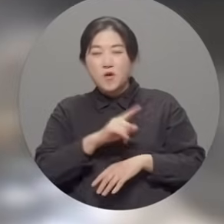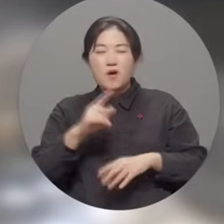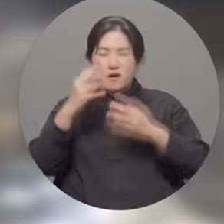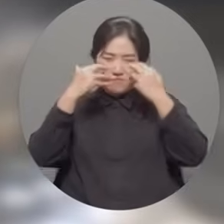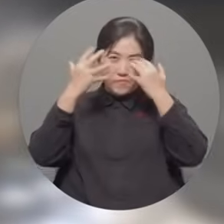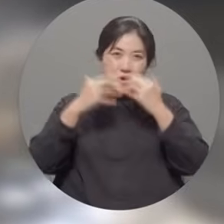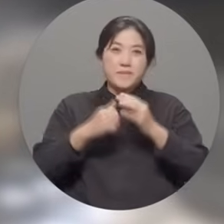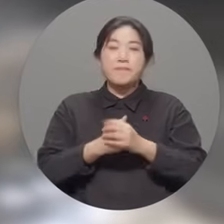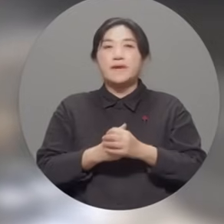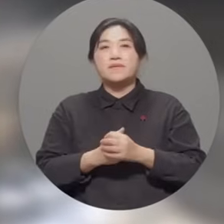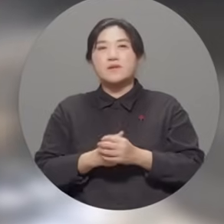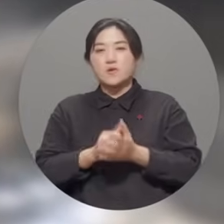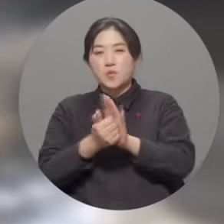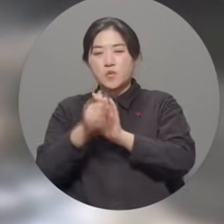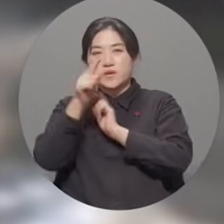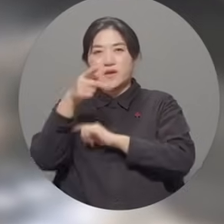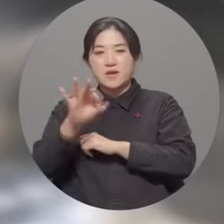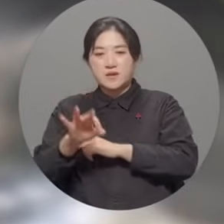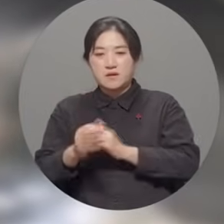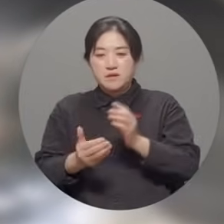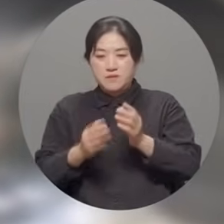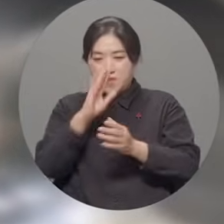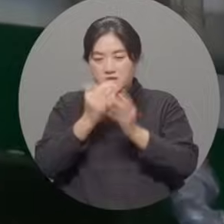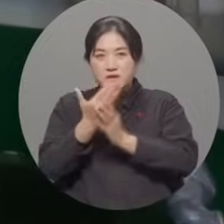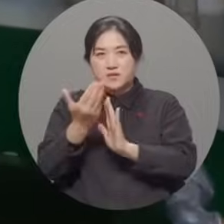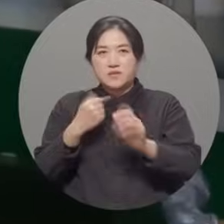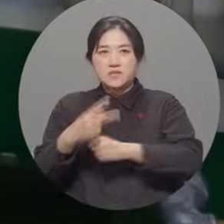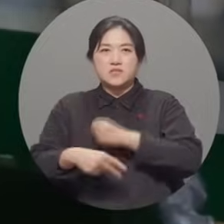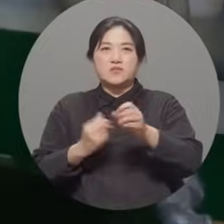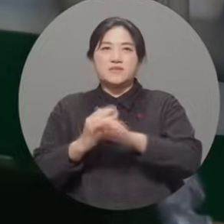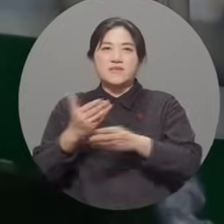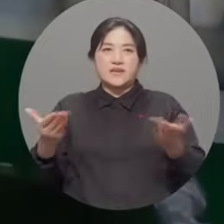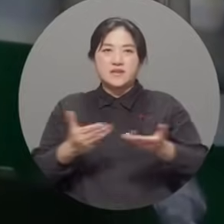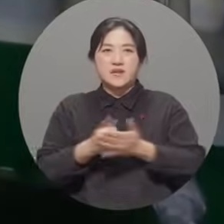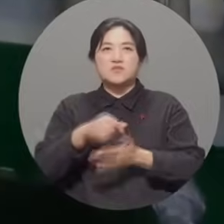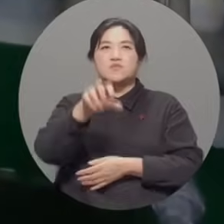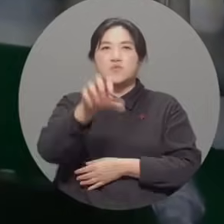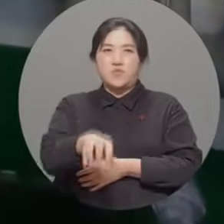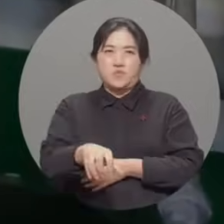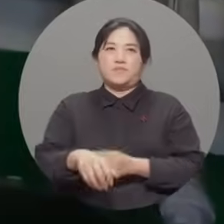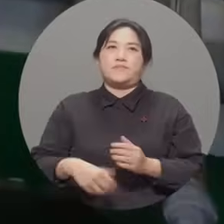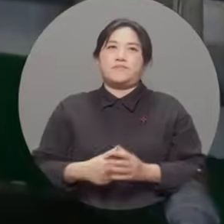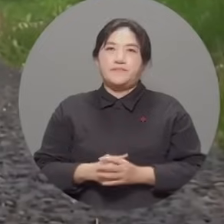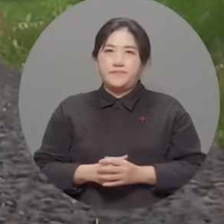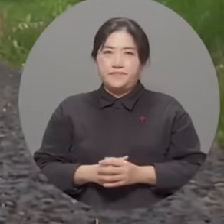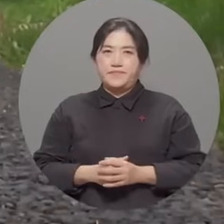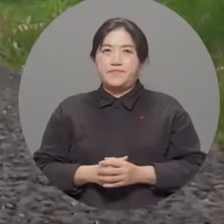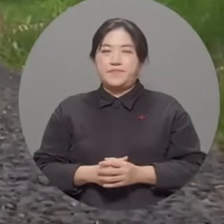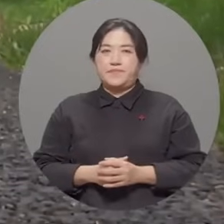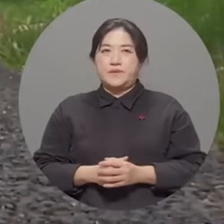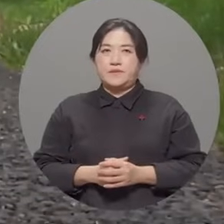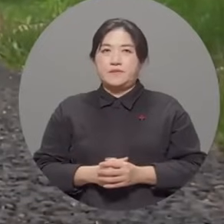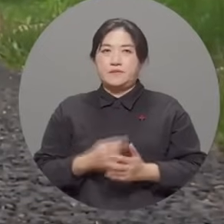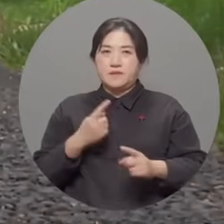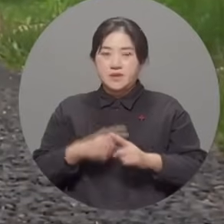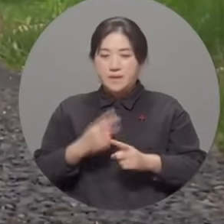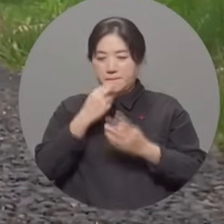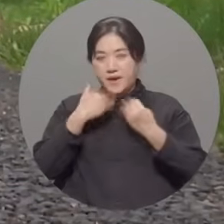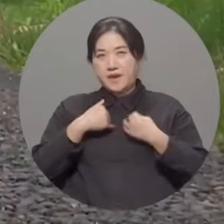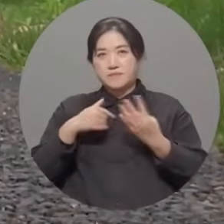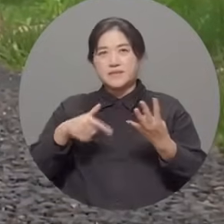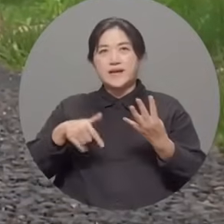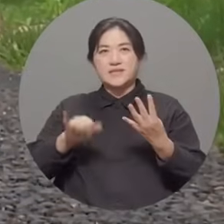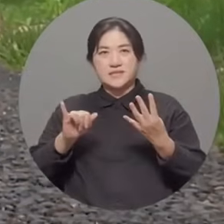고 이혜경 씨가 발병 전까지 2년 넘게 일했던 바로 그 급식실입니다. 그러다 찾아온 폐암 4기